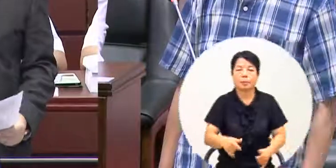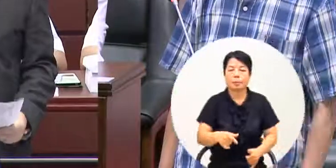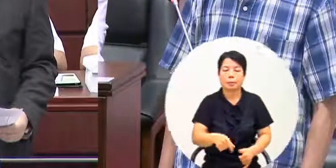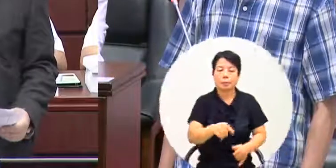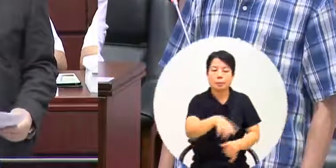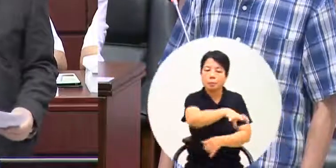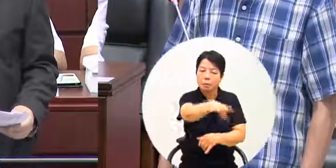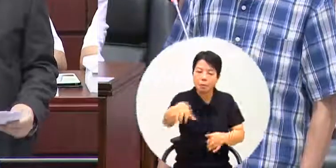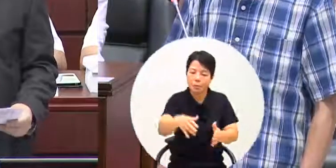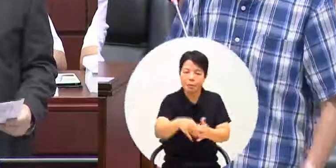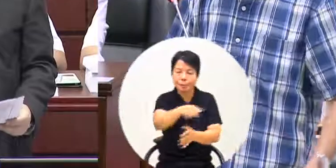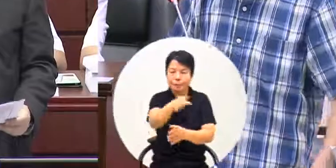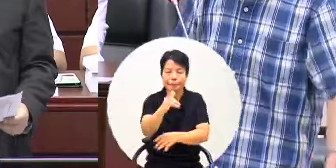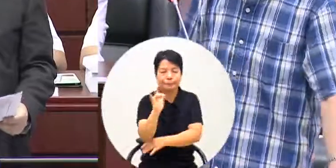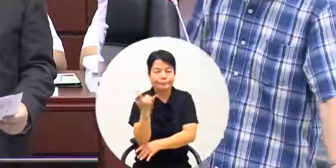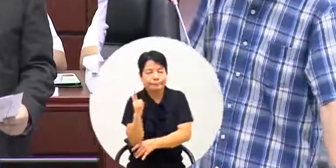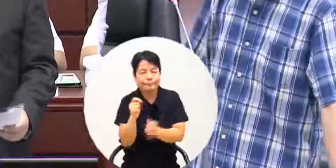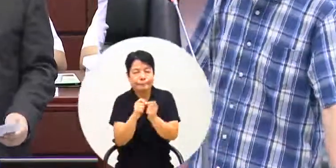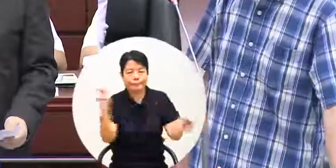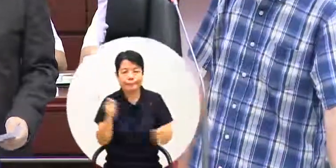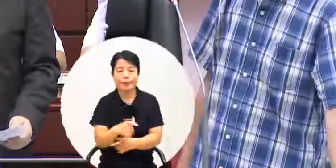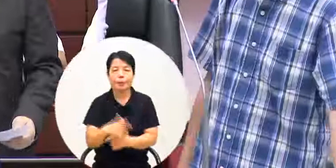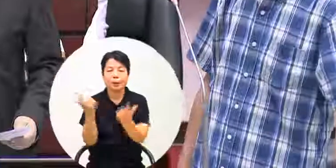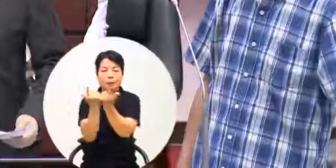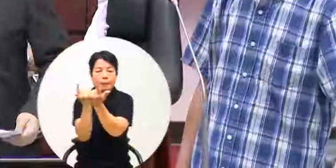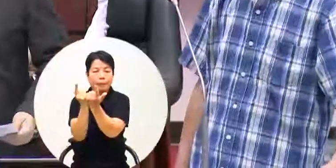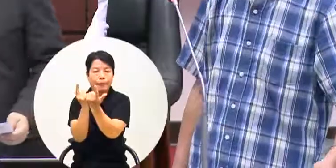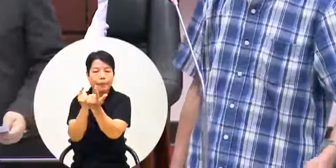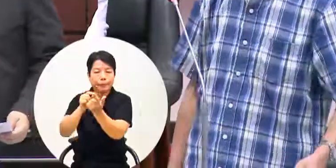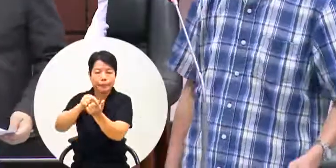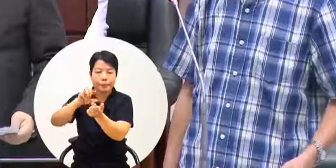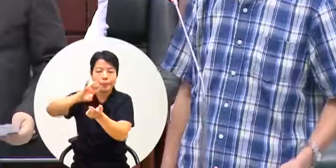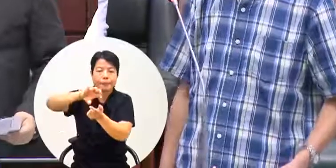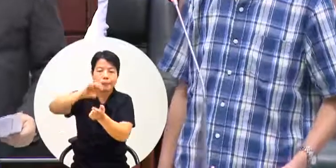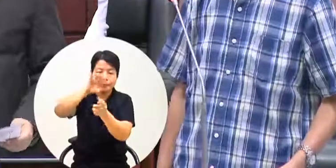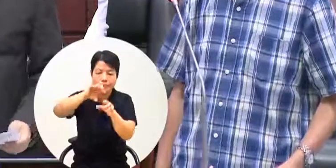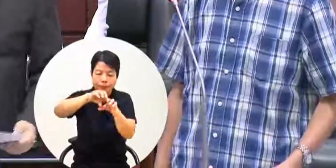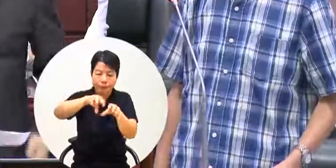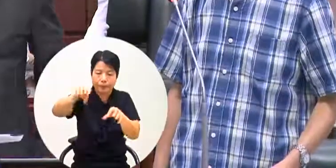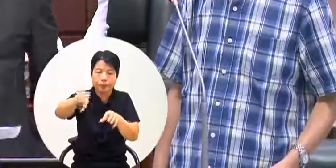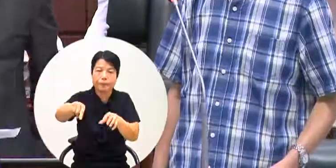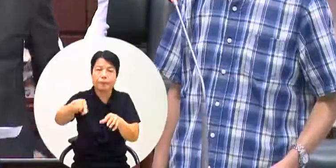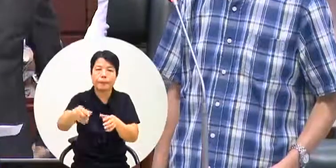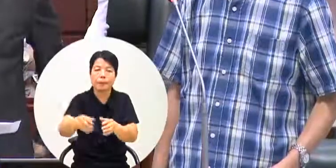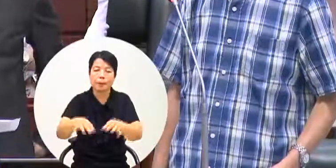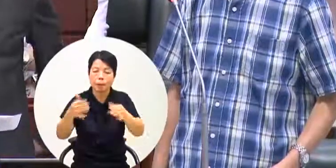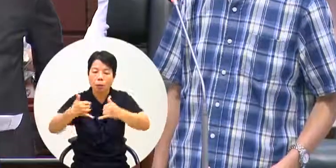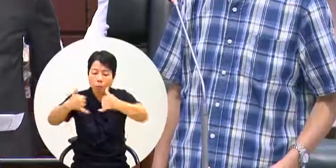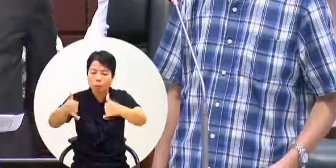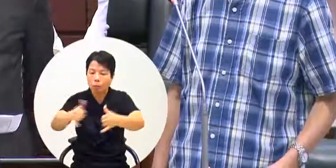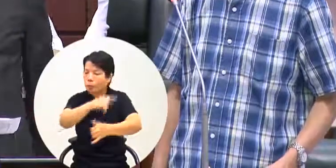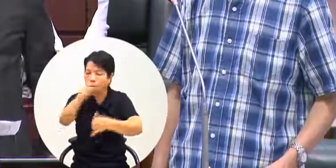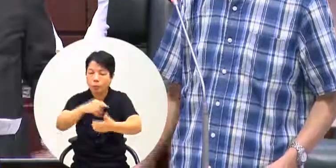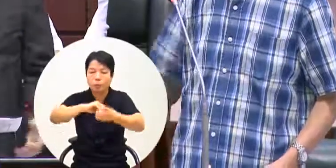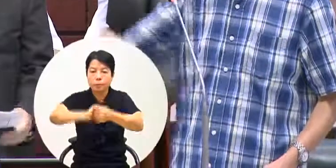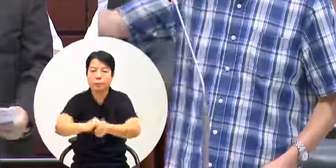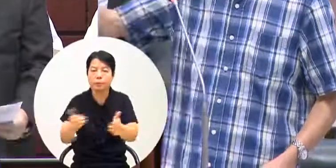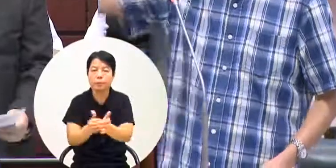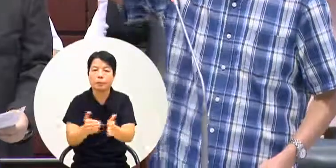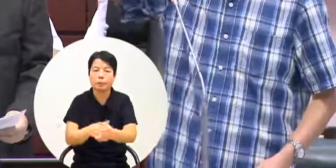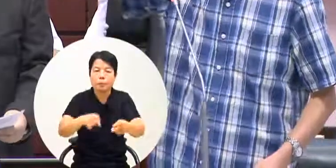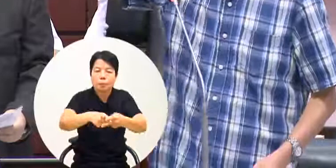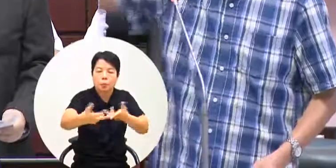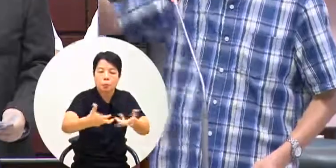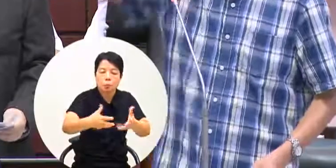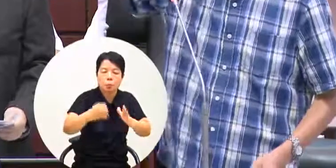期待已久了。有关于北侧的部分，我所了解，事实上它的路线已经定案了啦，那公务局事实上目前 不是，但是